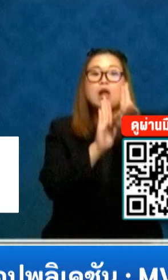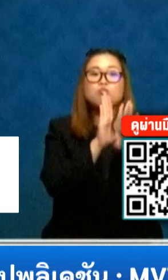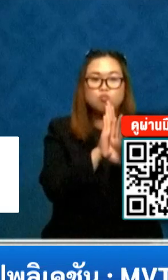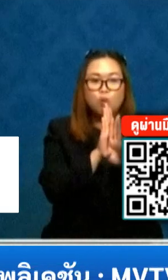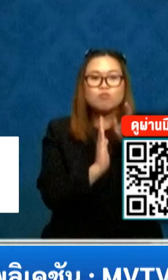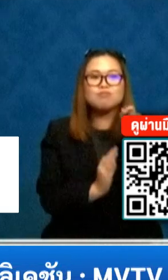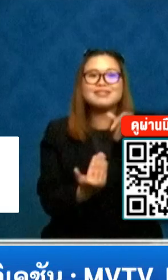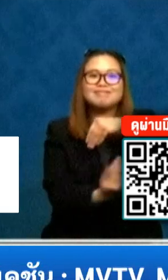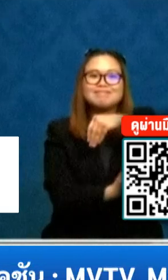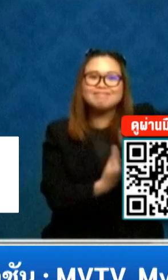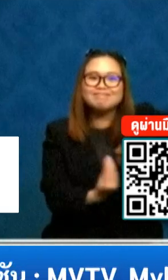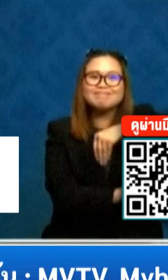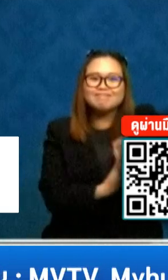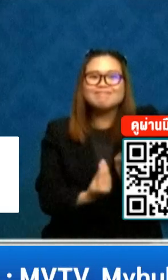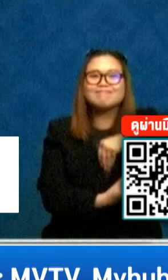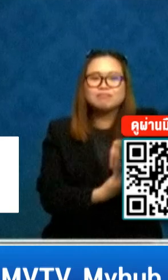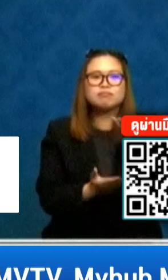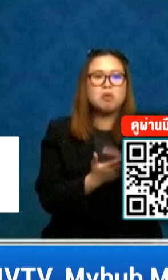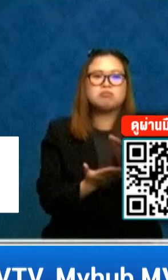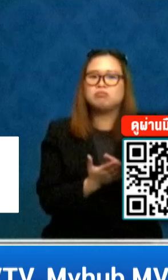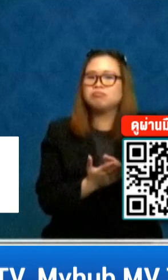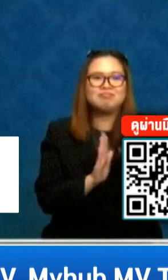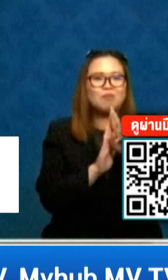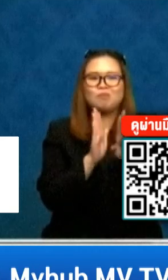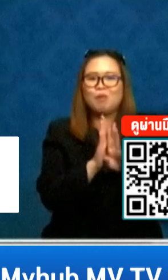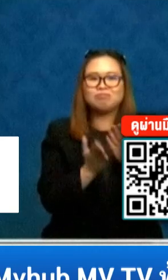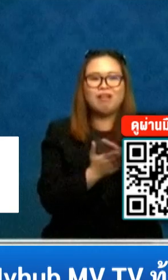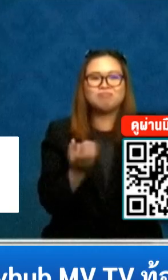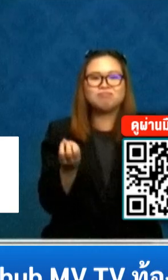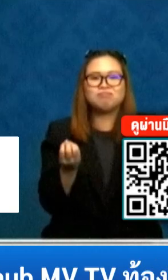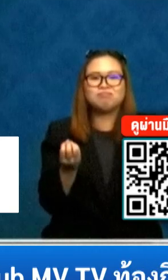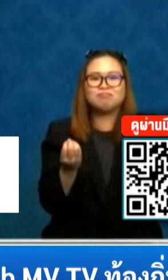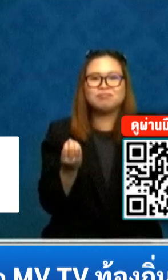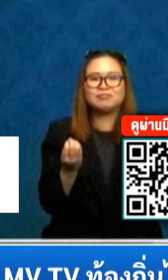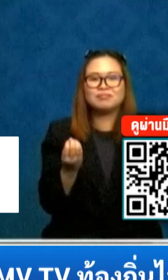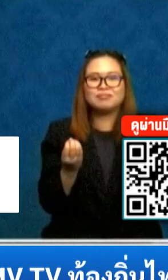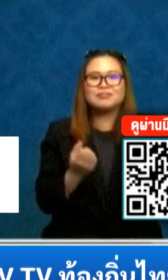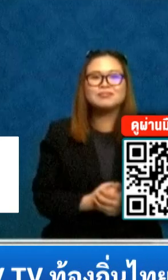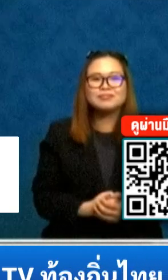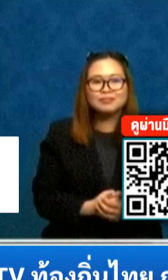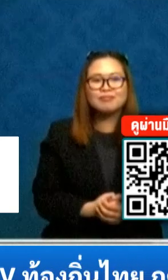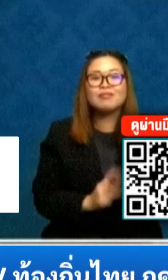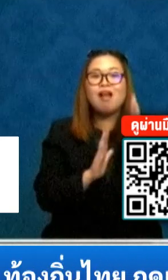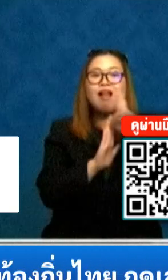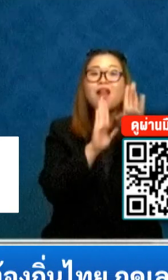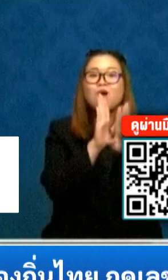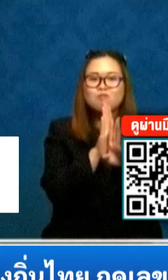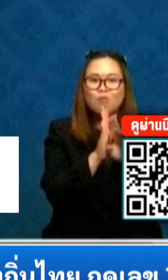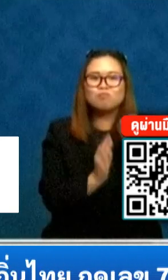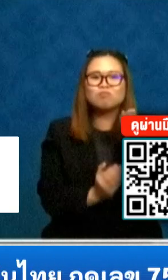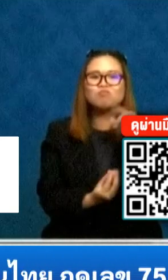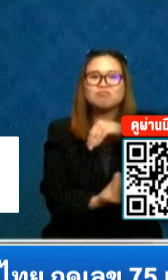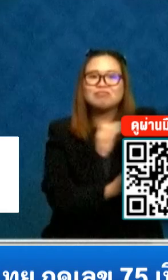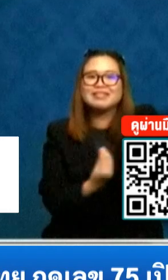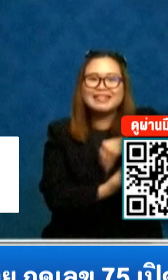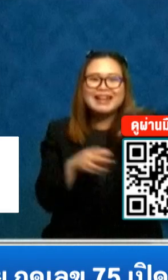จเพราะเงินตอนนี้มันไม่มีครับเหมือนที่ท่านดร.สุชาติเคยพูดถึงระบบเศรษฐกิจเหมือนบ่อปลา